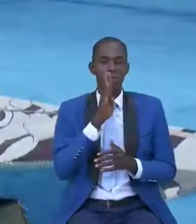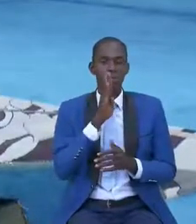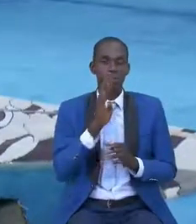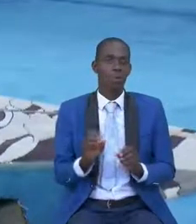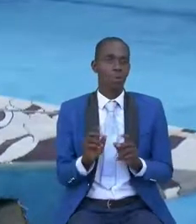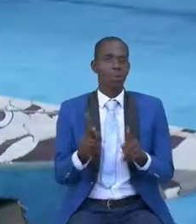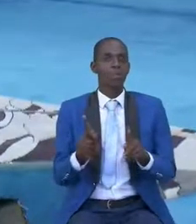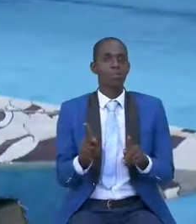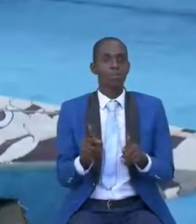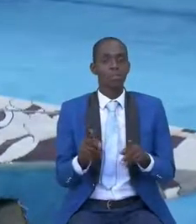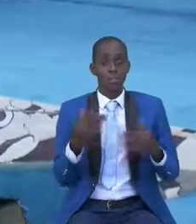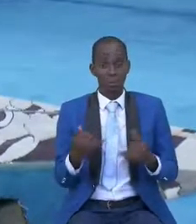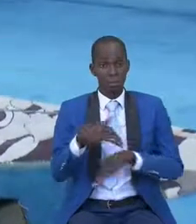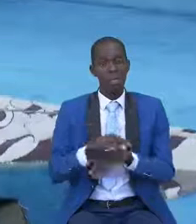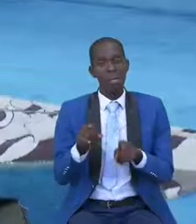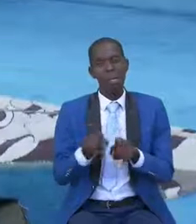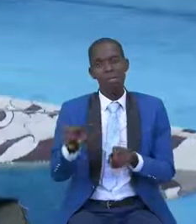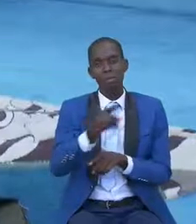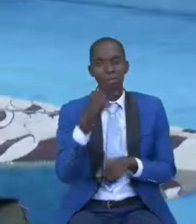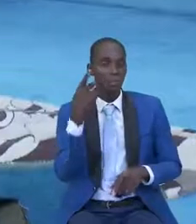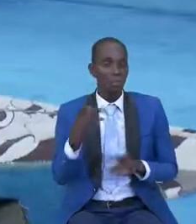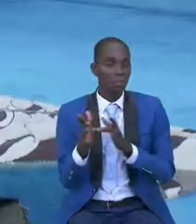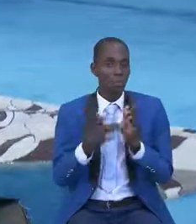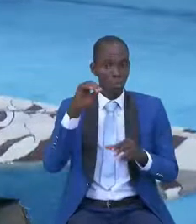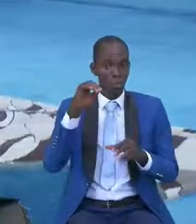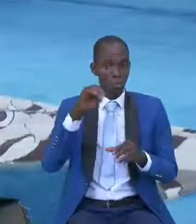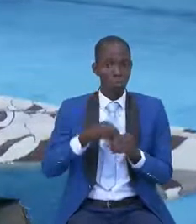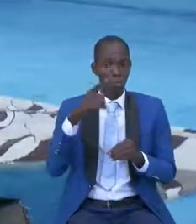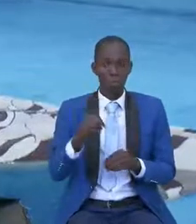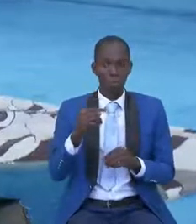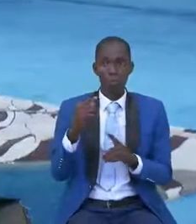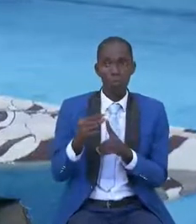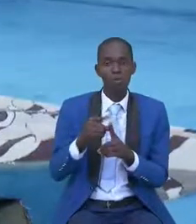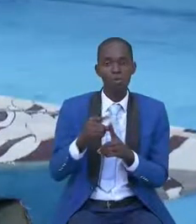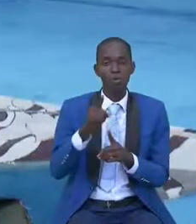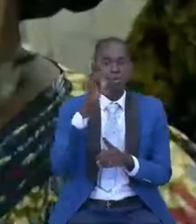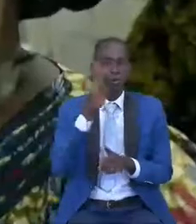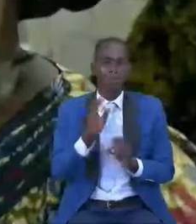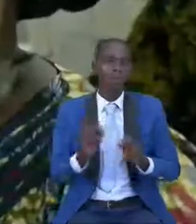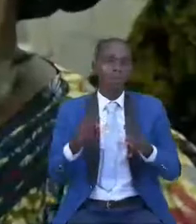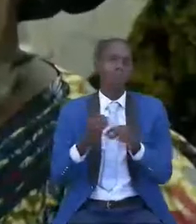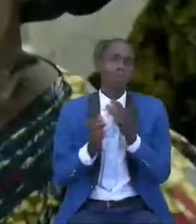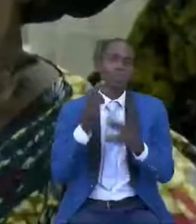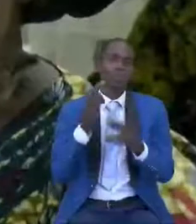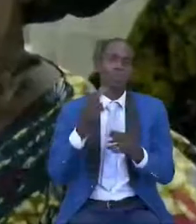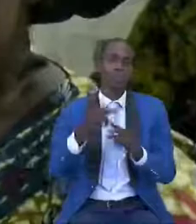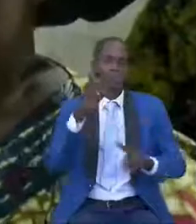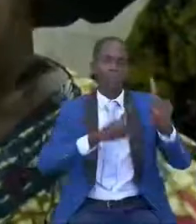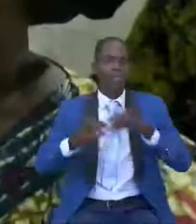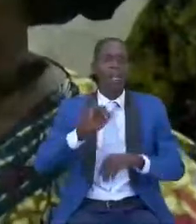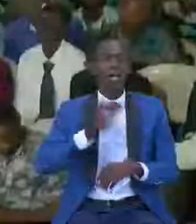que je vois cela, je serai guéri. Ce soir, comme tu vois Jésus dans la parole, tu seras